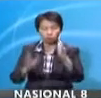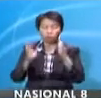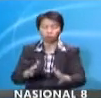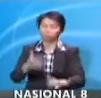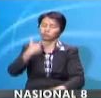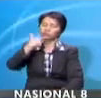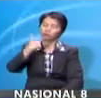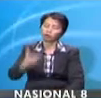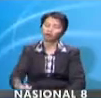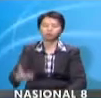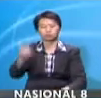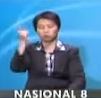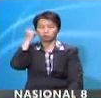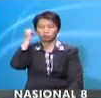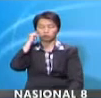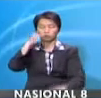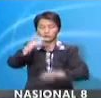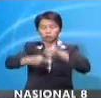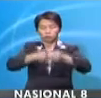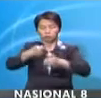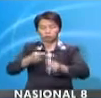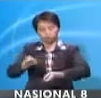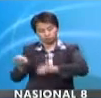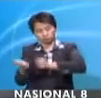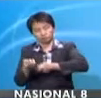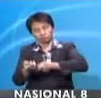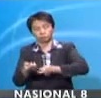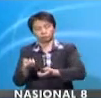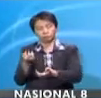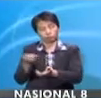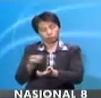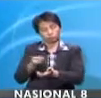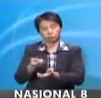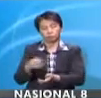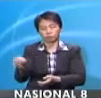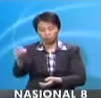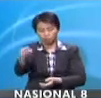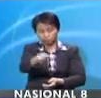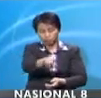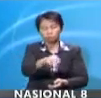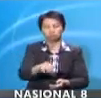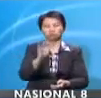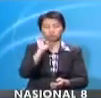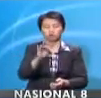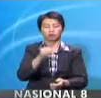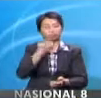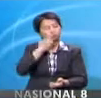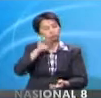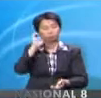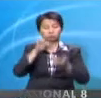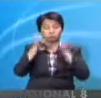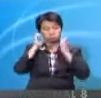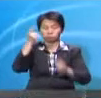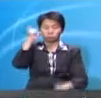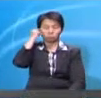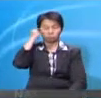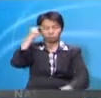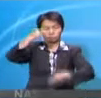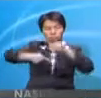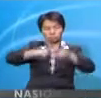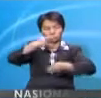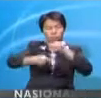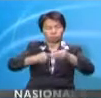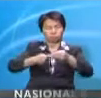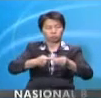lama berkecimpung dalam hoki. So, saya kira mereka-mereka ni memang arif, teluk-beluk dari